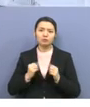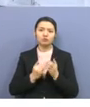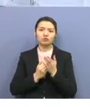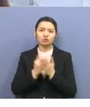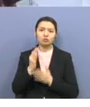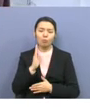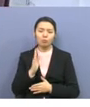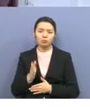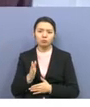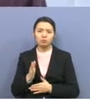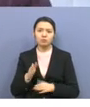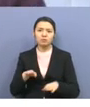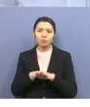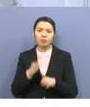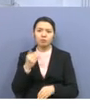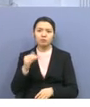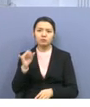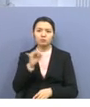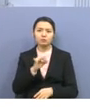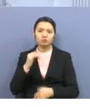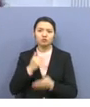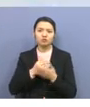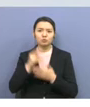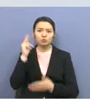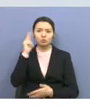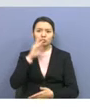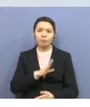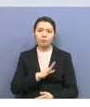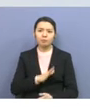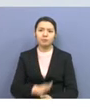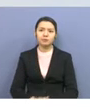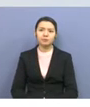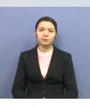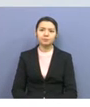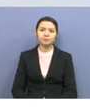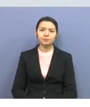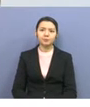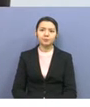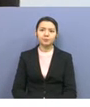арта түскен. Олар оның тарихында жетемен кере бастады.